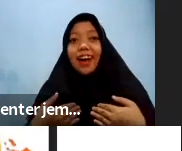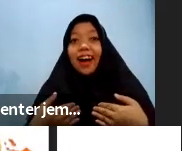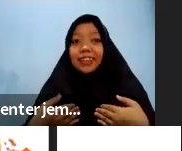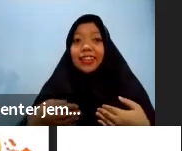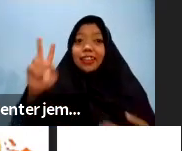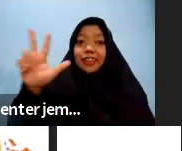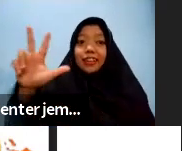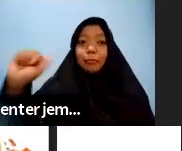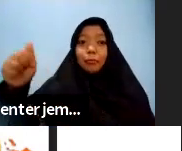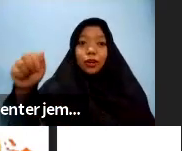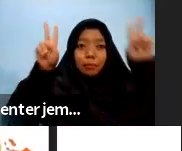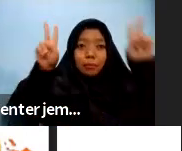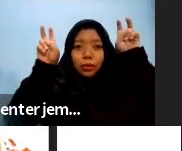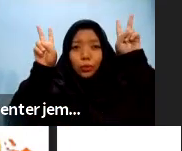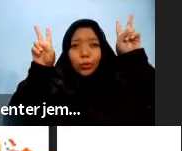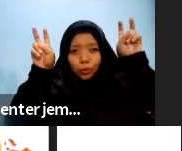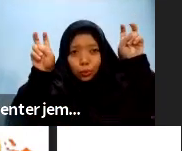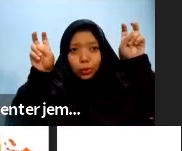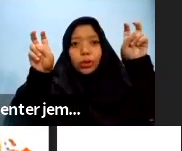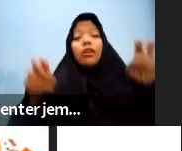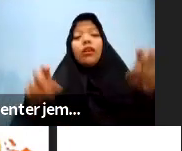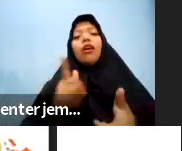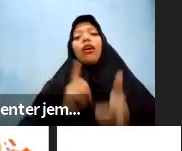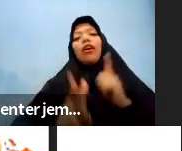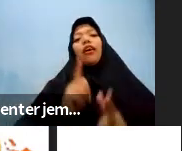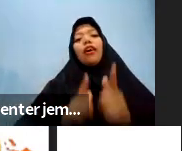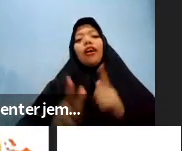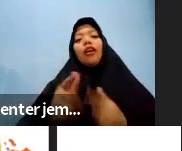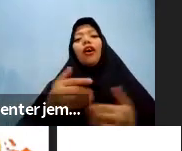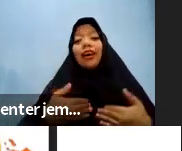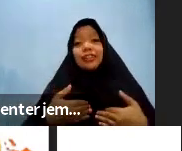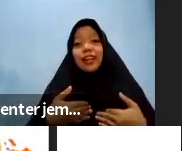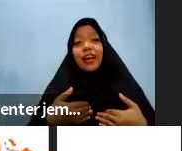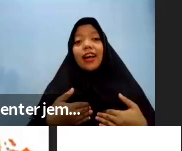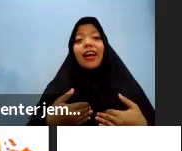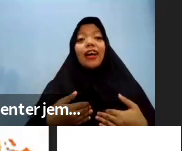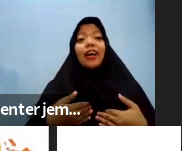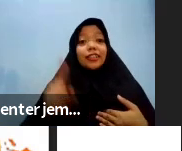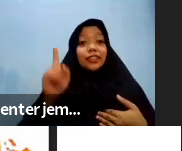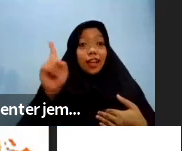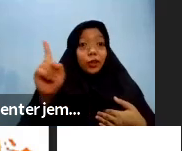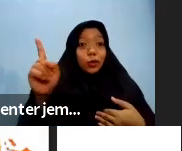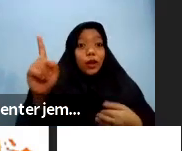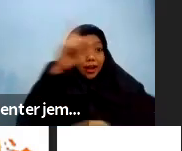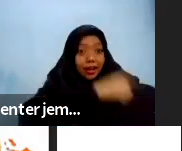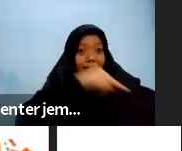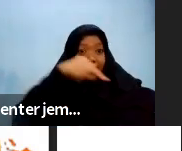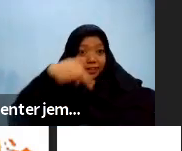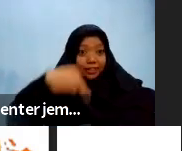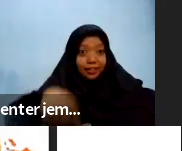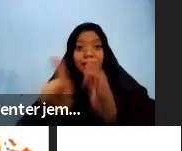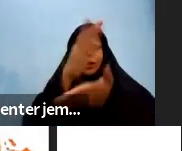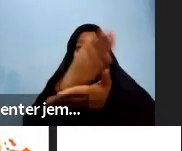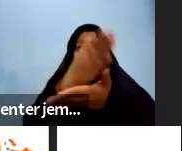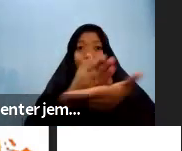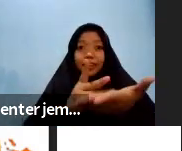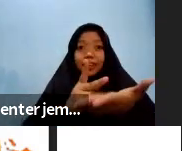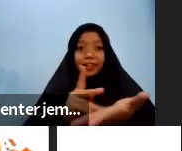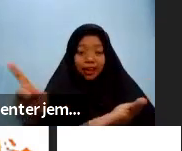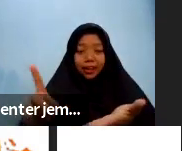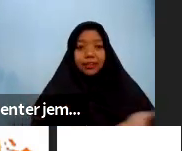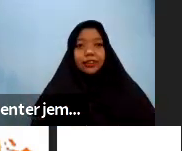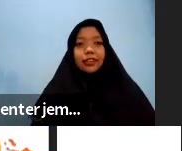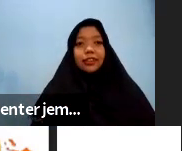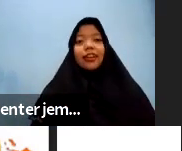kalau satu hari satu diperdengarkan hari ini dibagikan Hai nanti besok atau nanti malam tua mereka